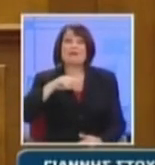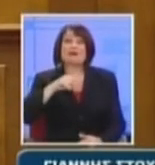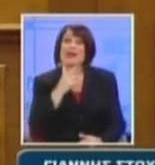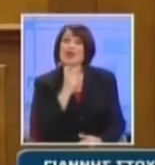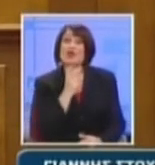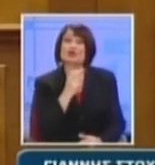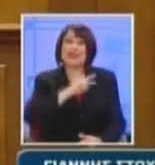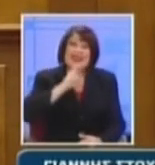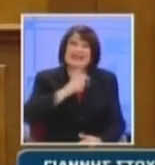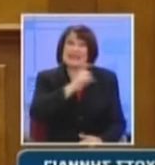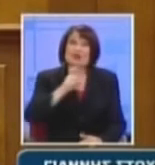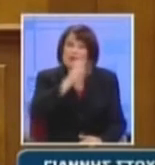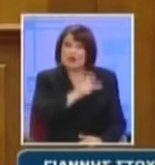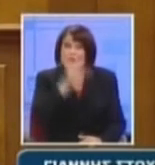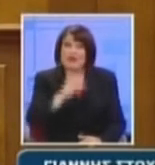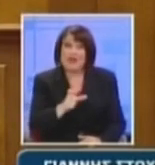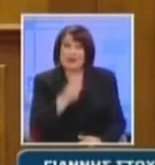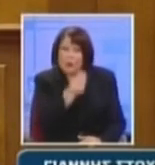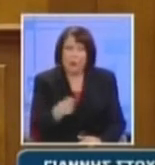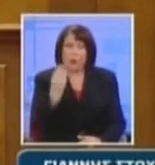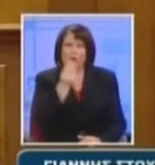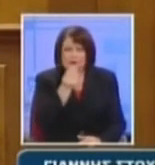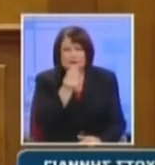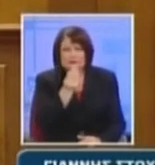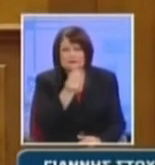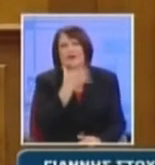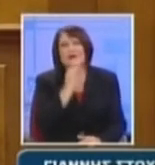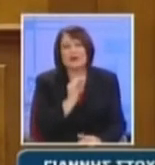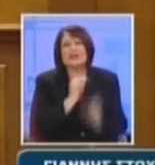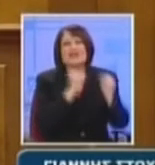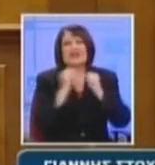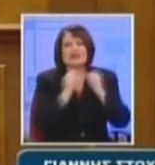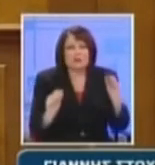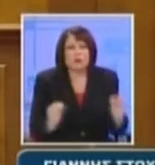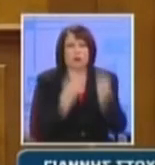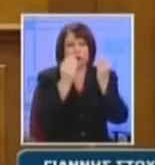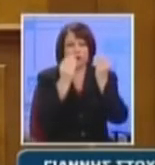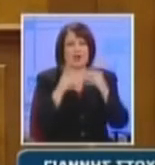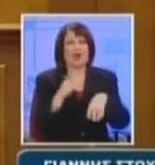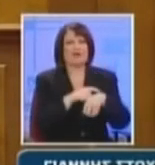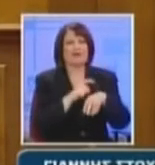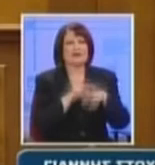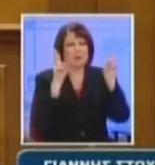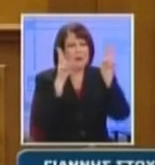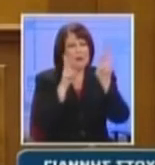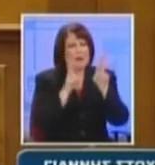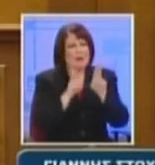20 δισεκατομμύρια το καθένα, και συνέβαλαν καθοριστικά στο ξέσπασμα της κρίσης. Σήμερα έχουν πλήρως